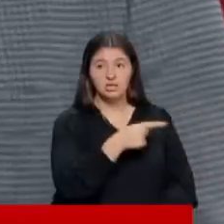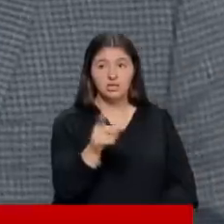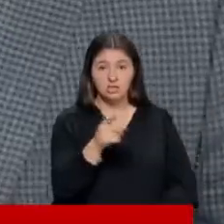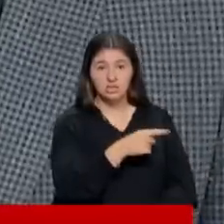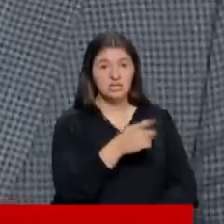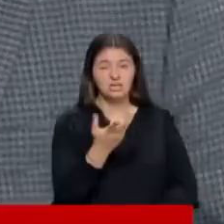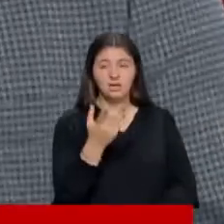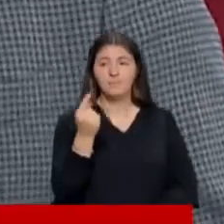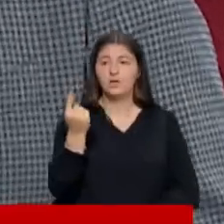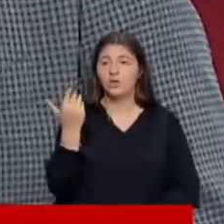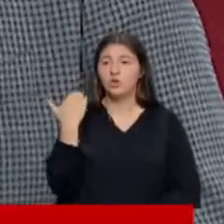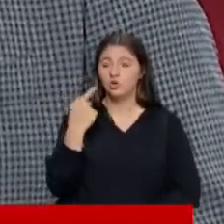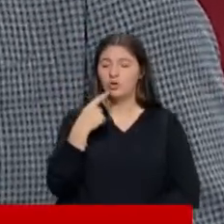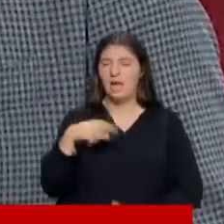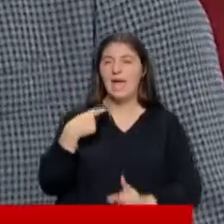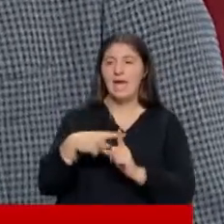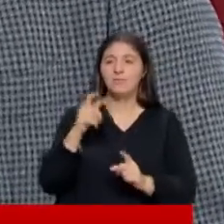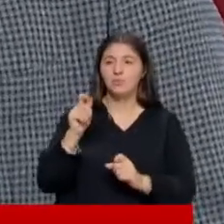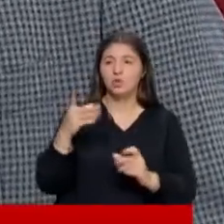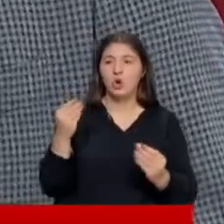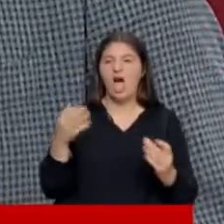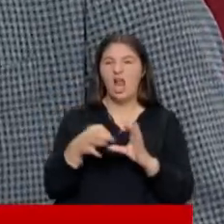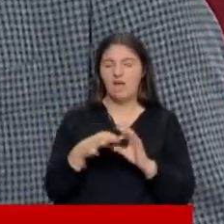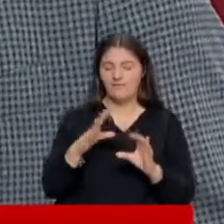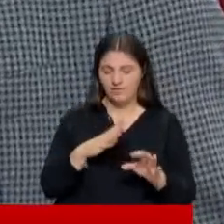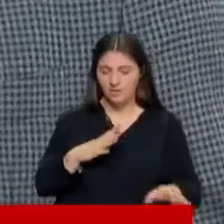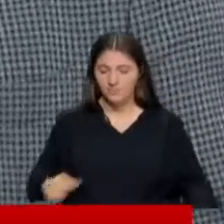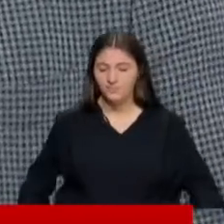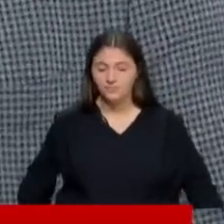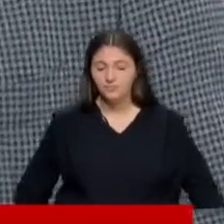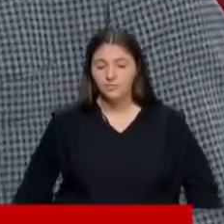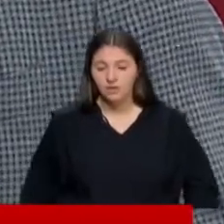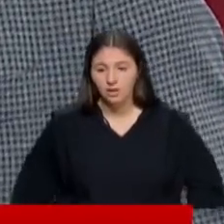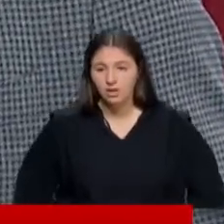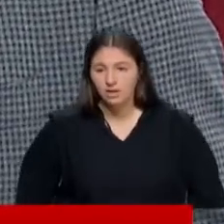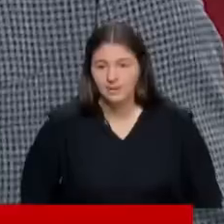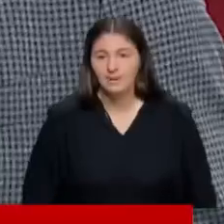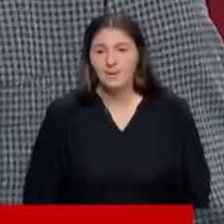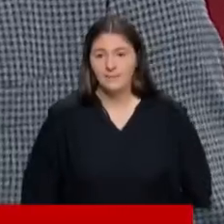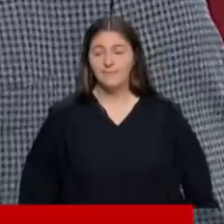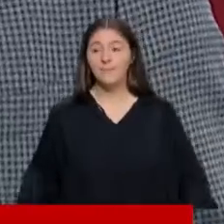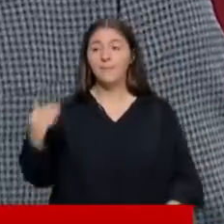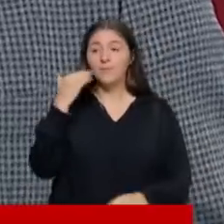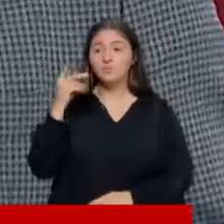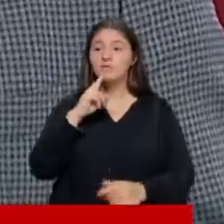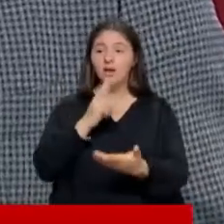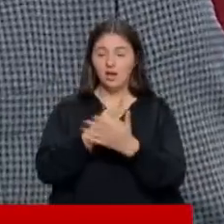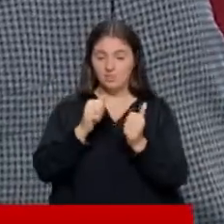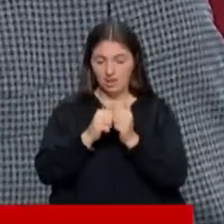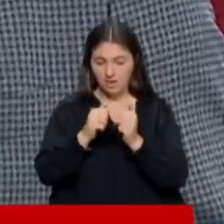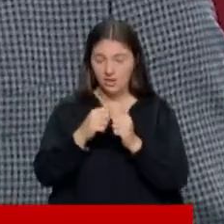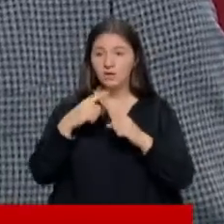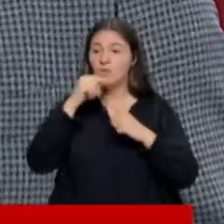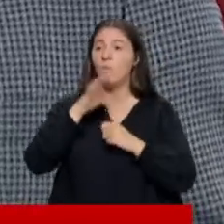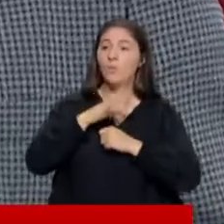desem şunu biraz önce söylediklerimi ekleyeyim Bununla çok bağlantılı Tamam Meral Akşener bu kararıyla